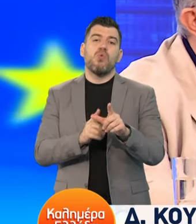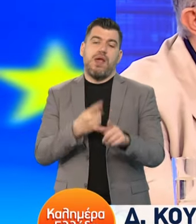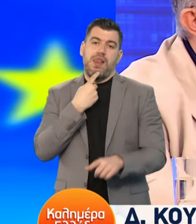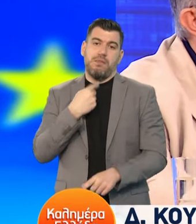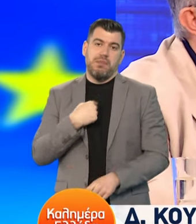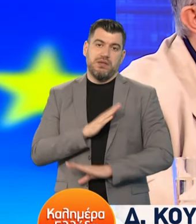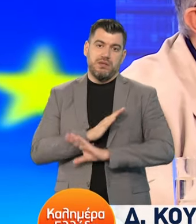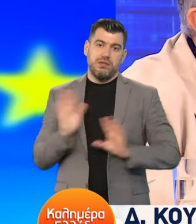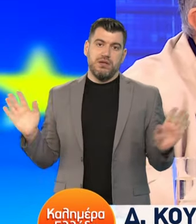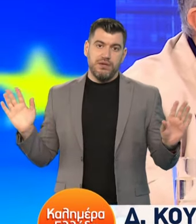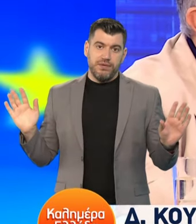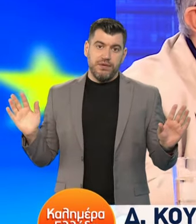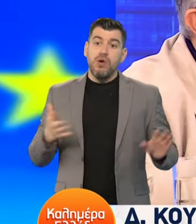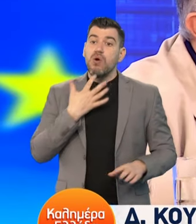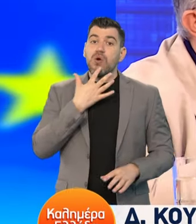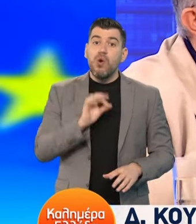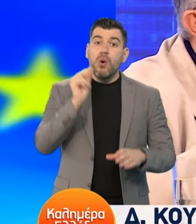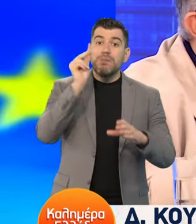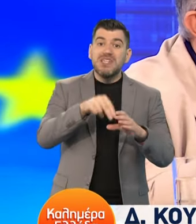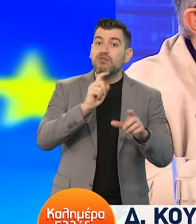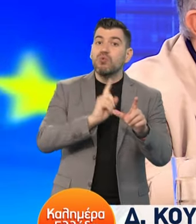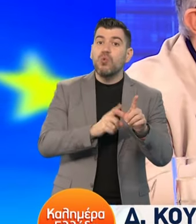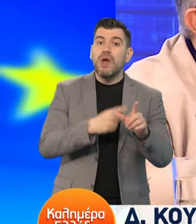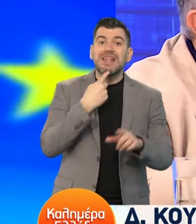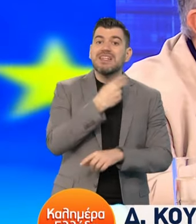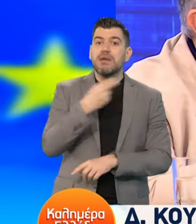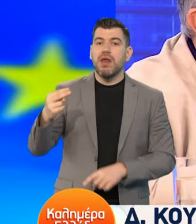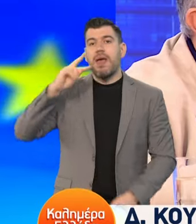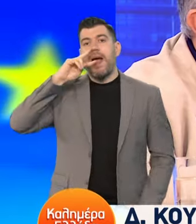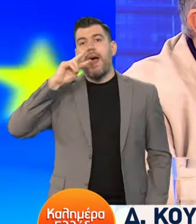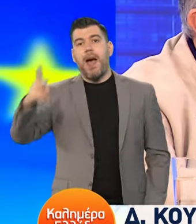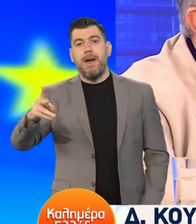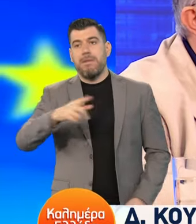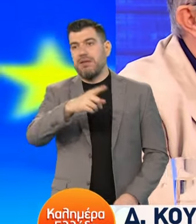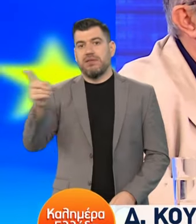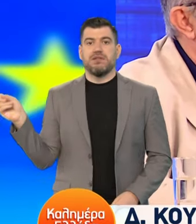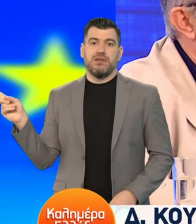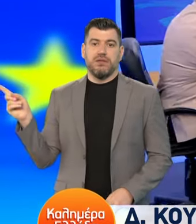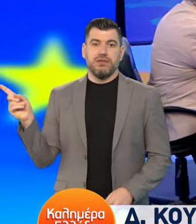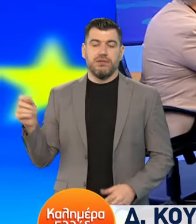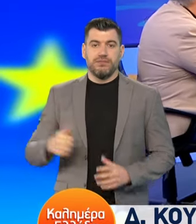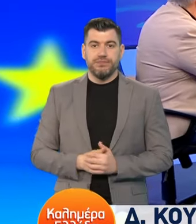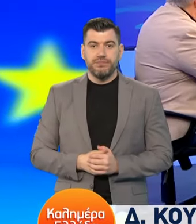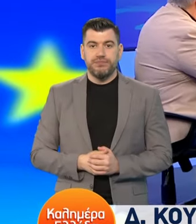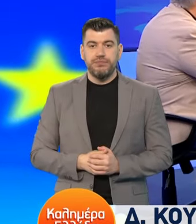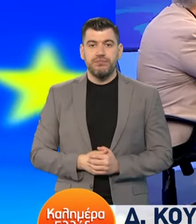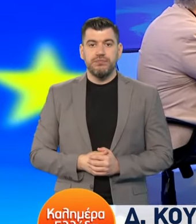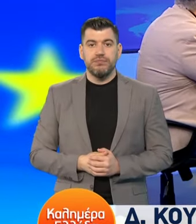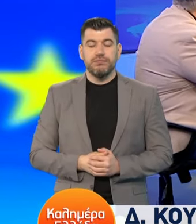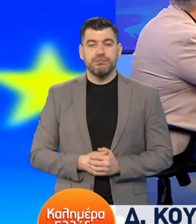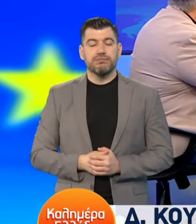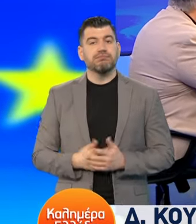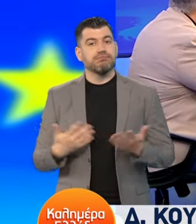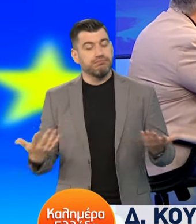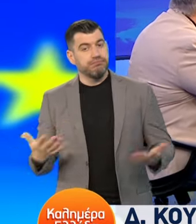Γενικέ, γιατί θα είναι μια απάντηση. Θα είναι συμμετοχή σε αυτό το γίγνεσθε το πολιτικό. Εσείς, παρότι έχετε έναν κόσμο που